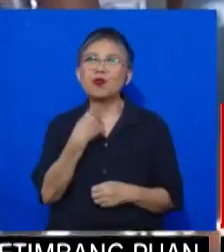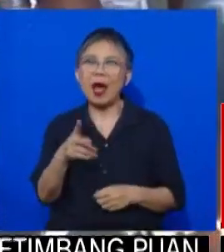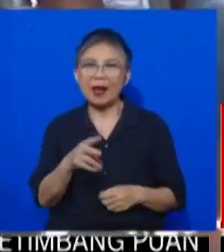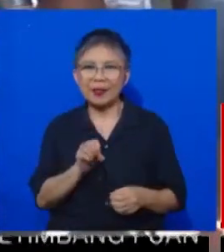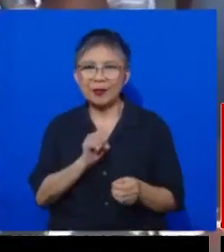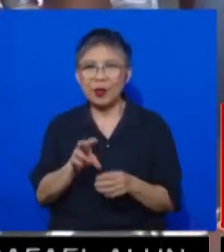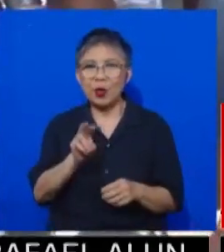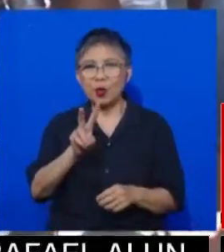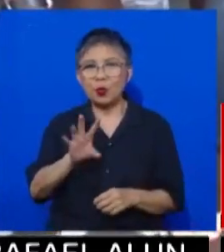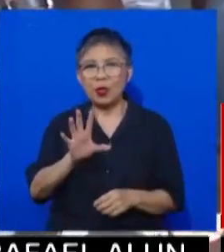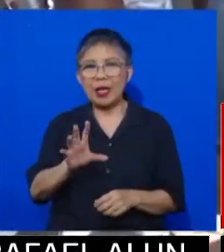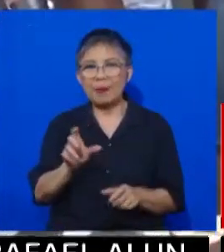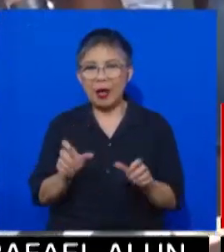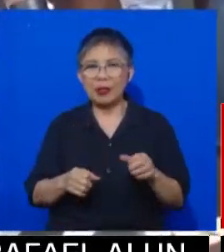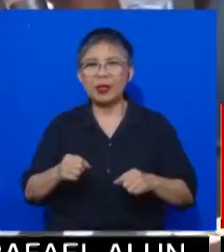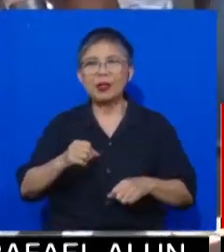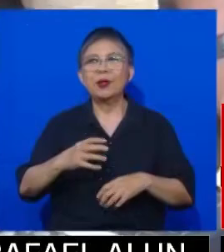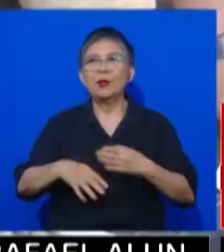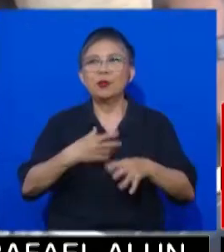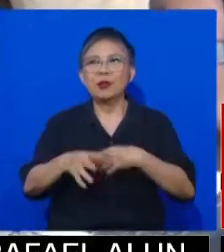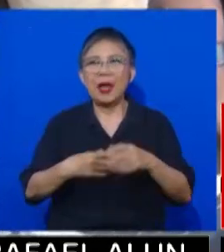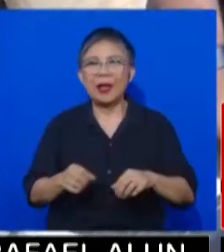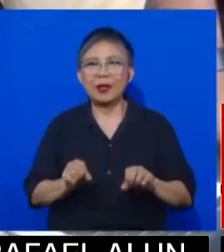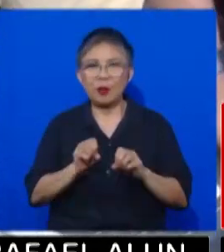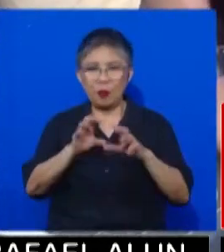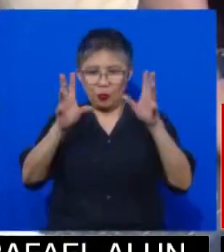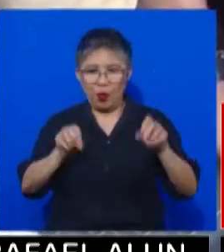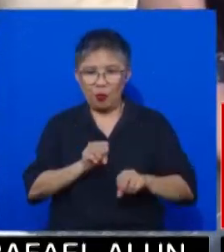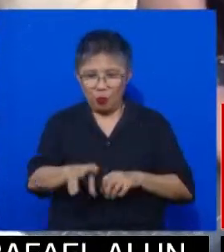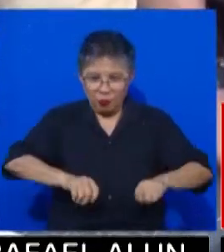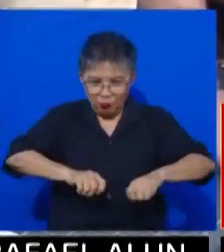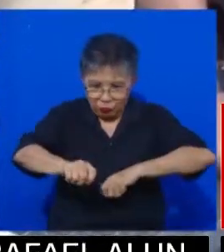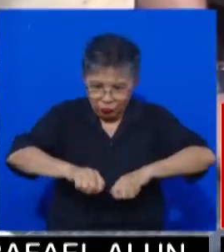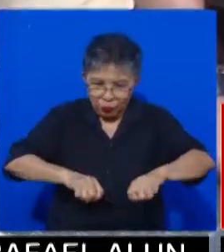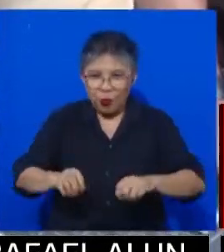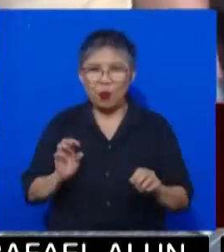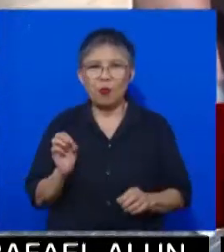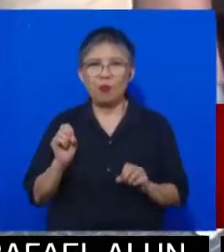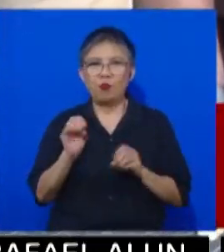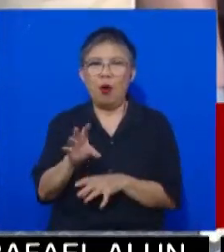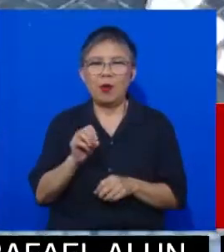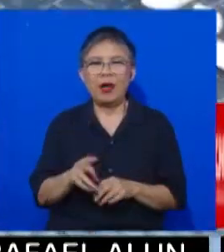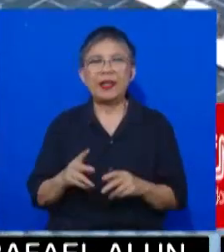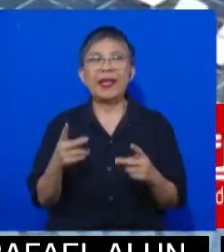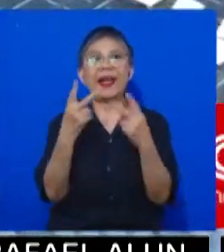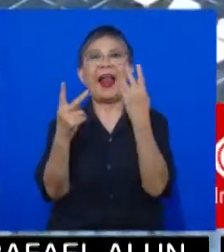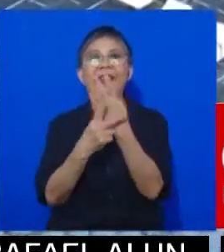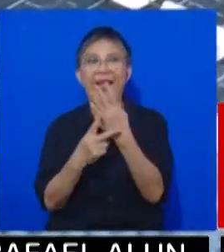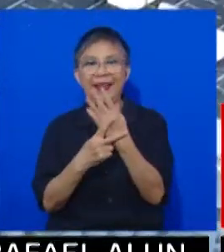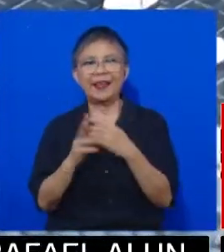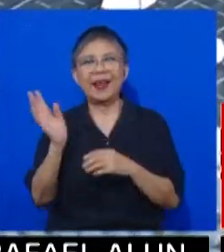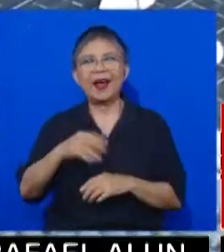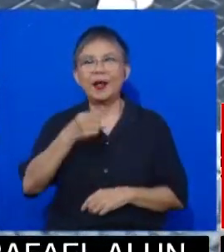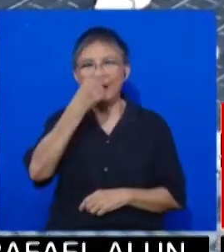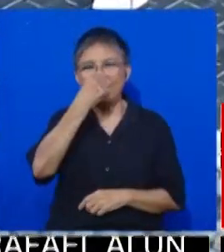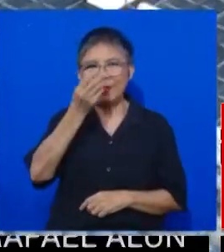diikuti 25 pelaku usaha sound system yang digelar di lapangan di Desa Drono, Klaten, Jawa Tengah pada Kamis.